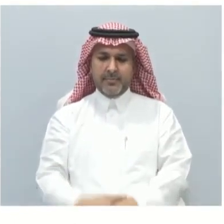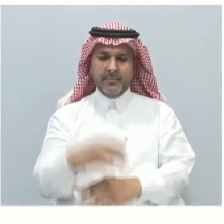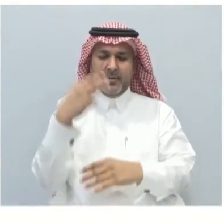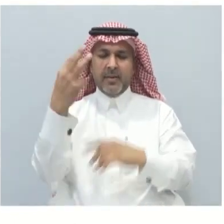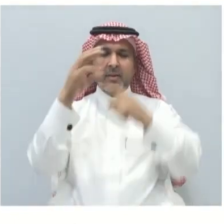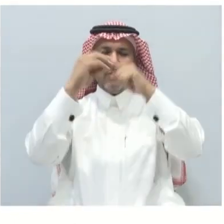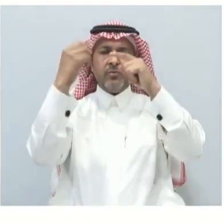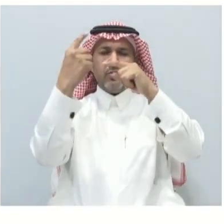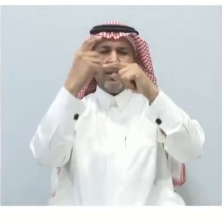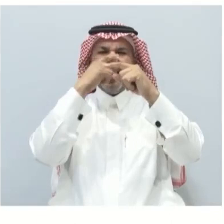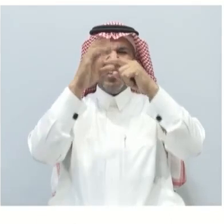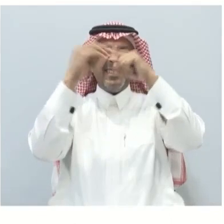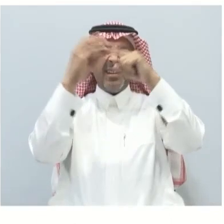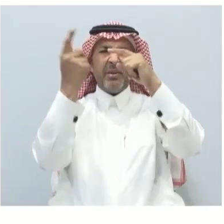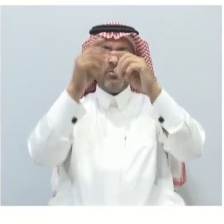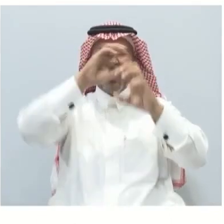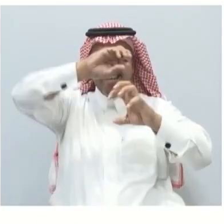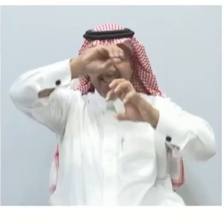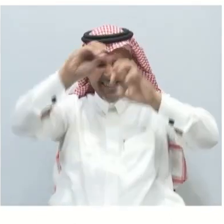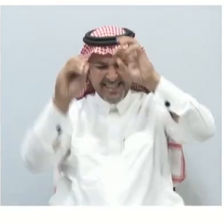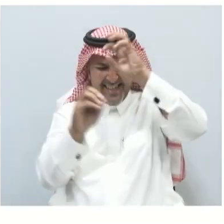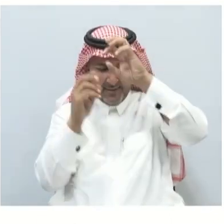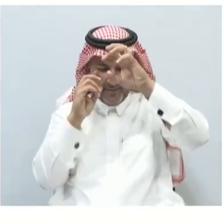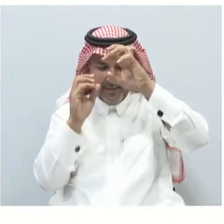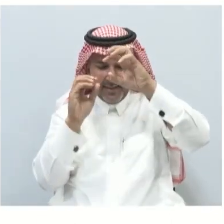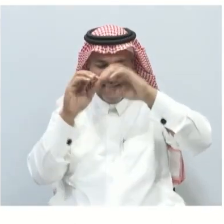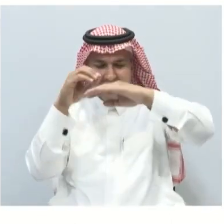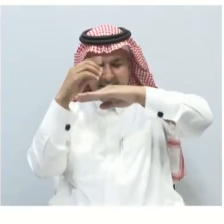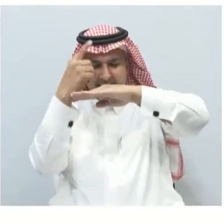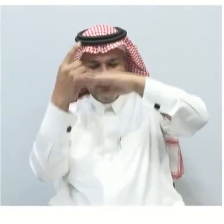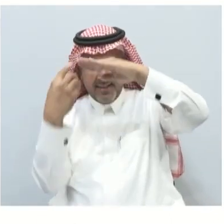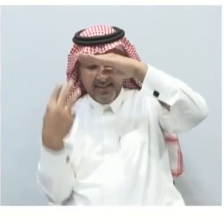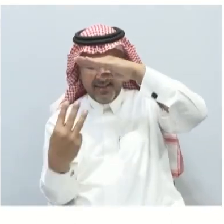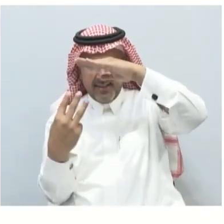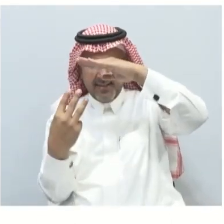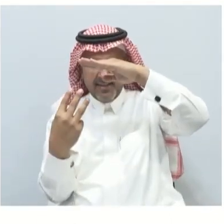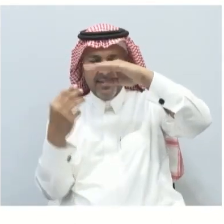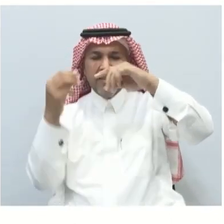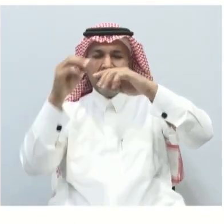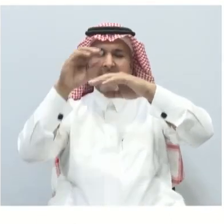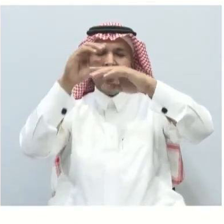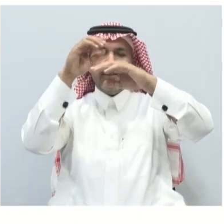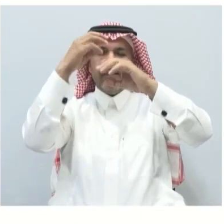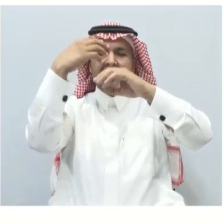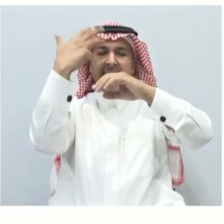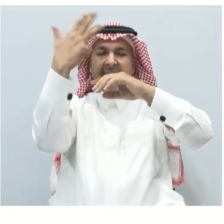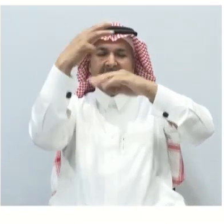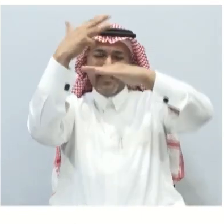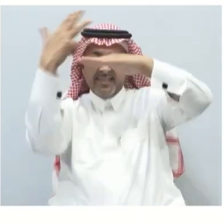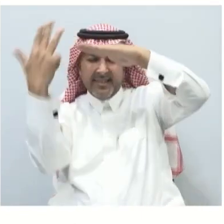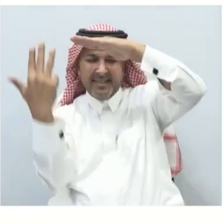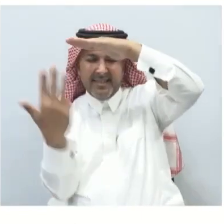اس سالب واحد الاس السالب ايش تسوي يقلب لي العدد فالتالي تصير ثلث طيب ثلاثه اس سالب اثنين حتصير